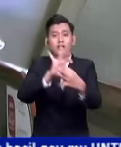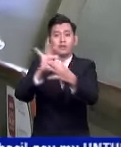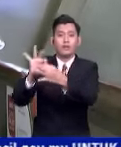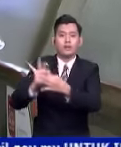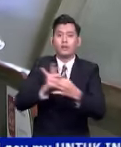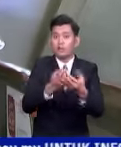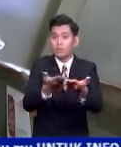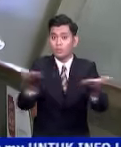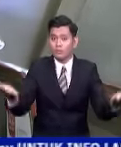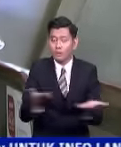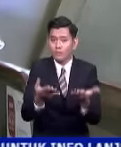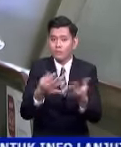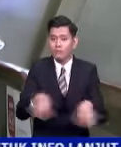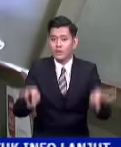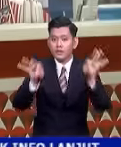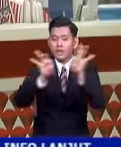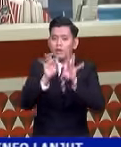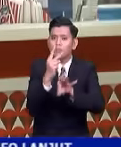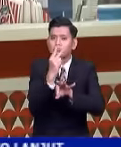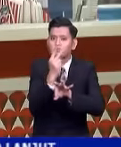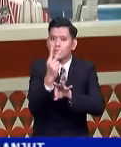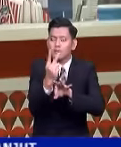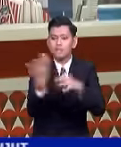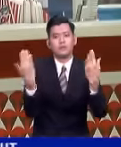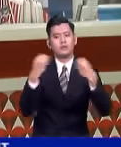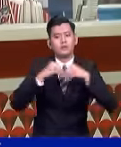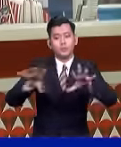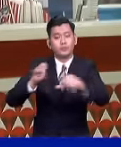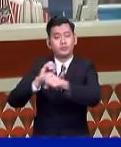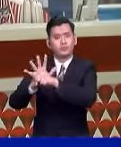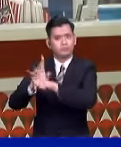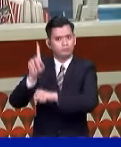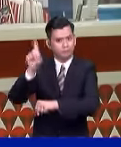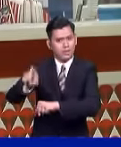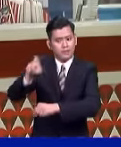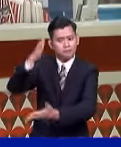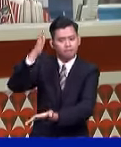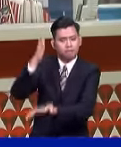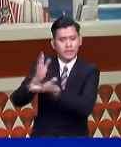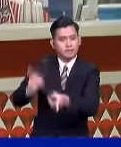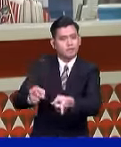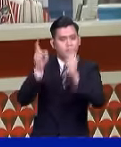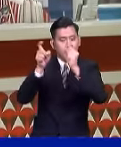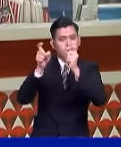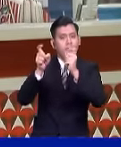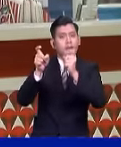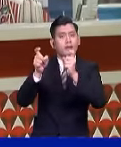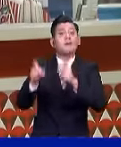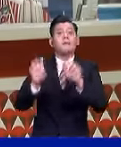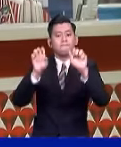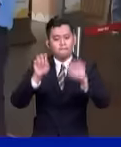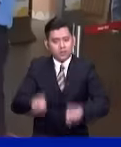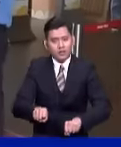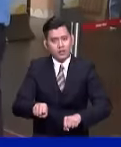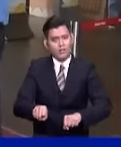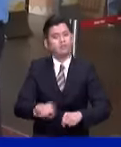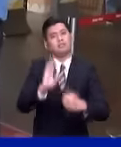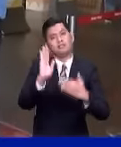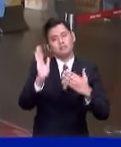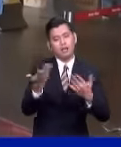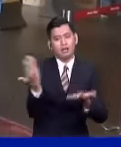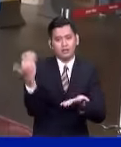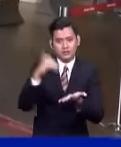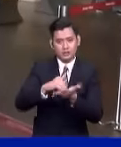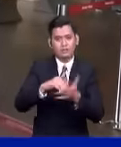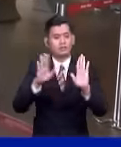bagi memastikan penularan COVID-19 dapat diatasi segera di samping dapat mengekalkan kelangsungan ekonomi